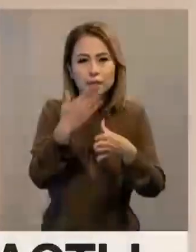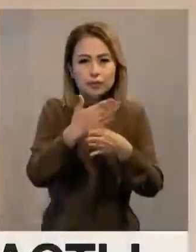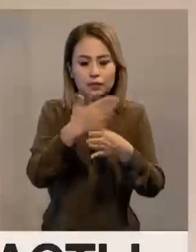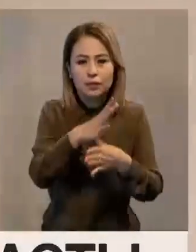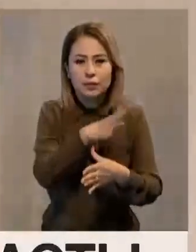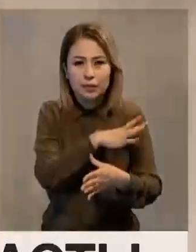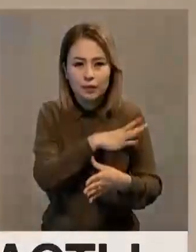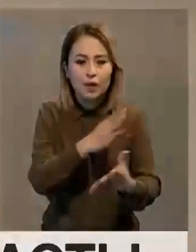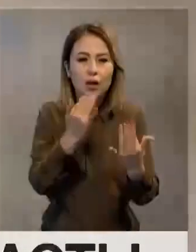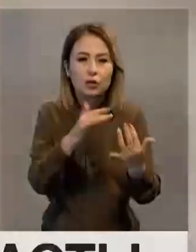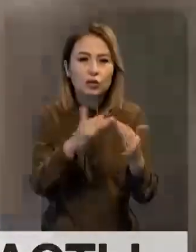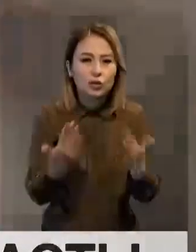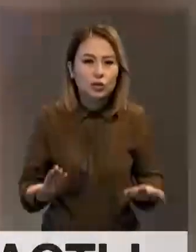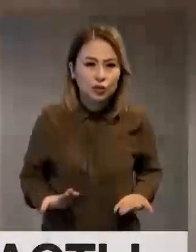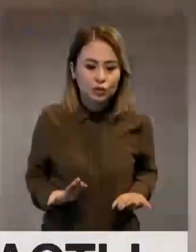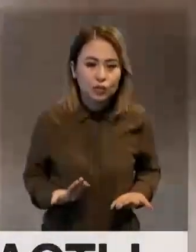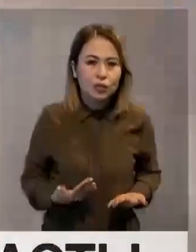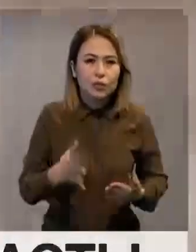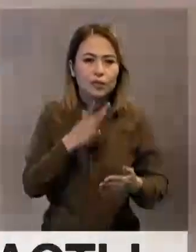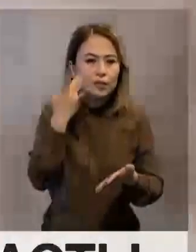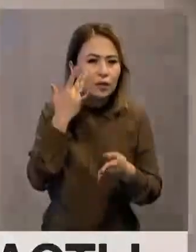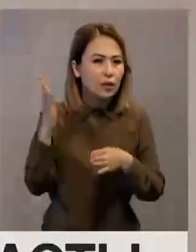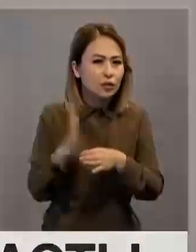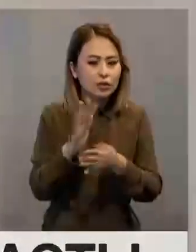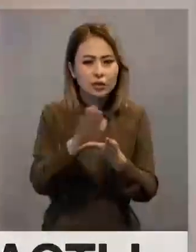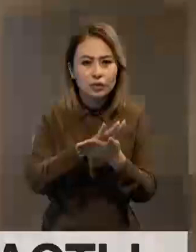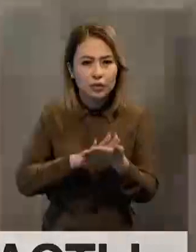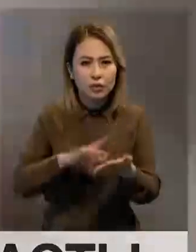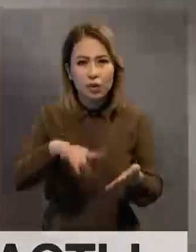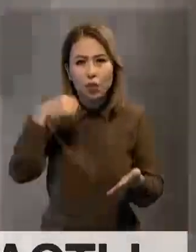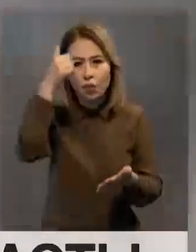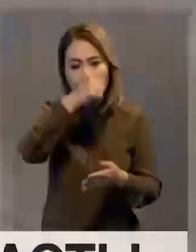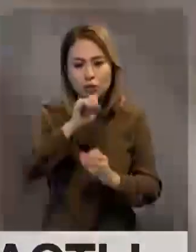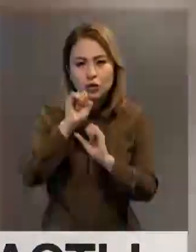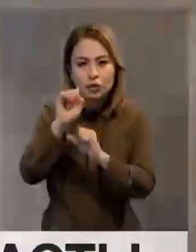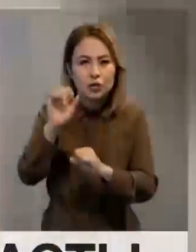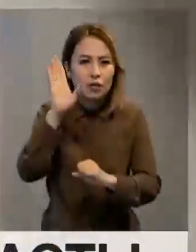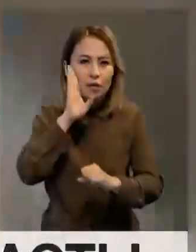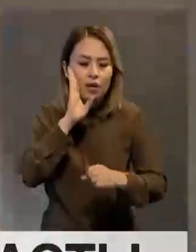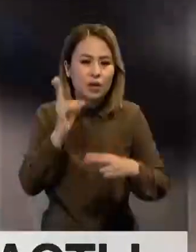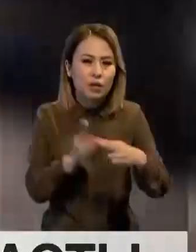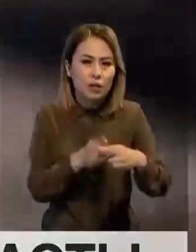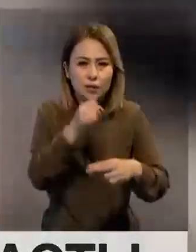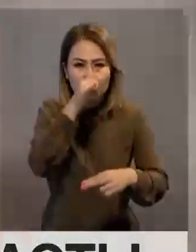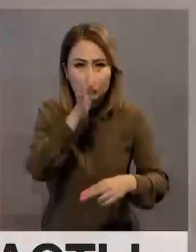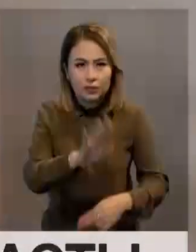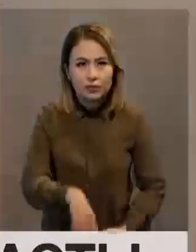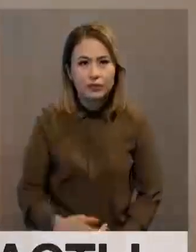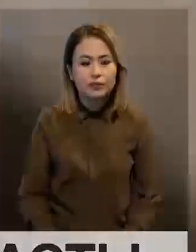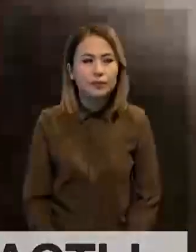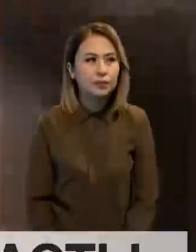ұшын созуда. Тұрғындар арық атыздарды жылда тазалап тұратынын айтады, бірақ тасқынға тосқауыл қоюға шама келмеді дейді.